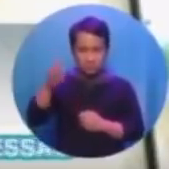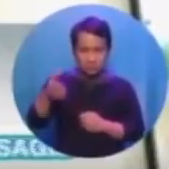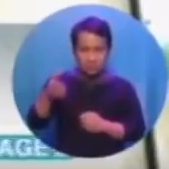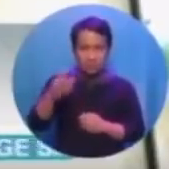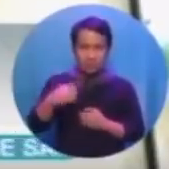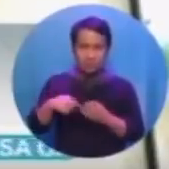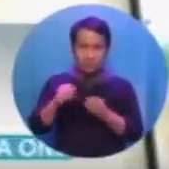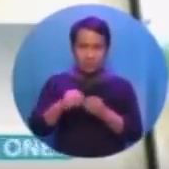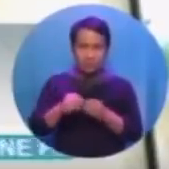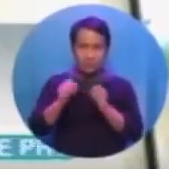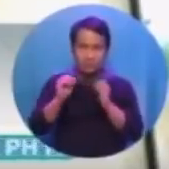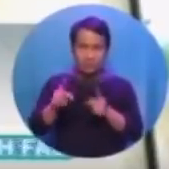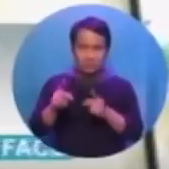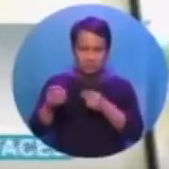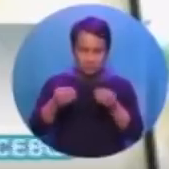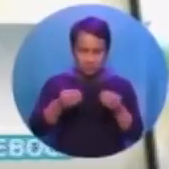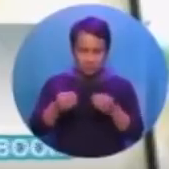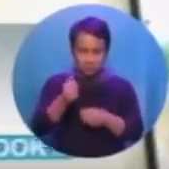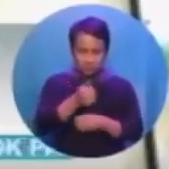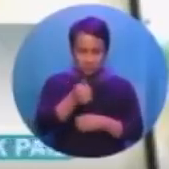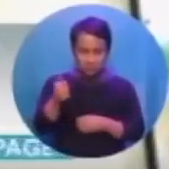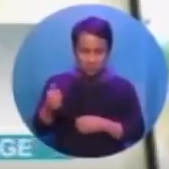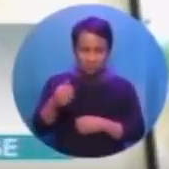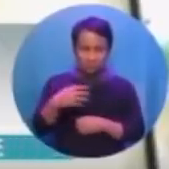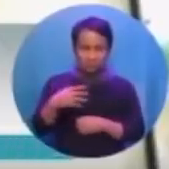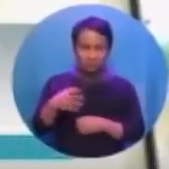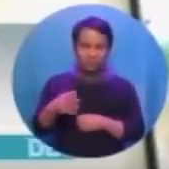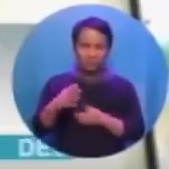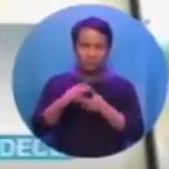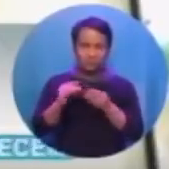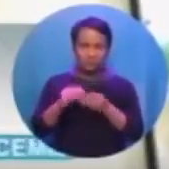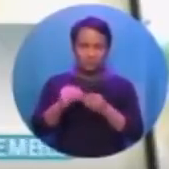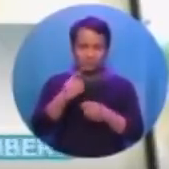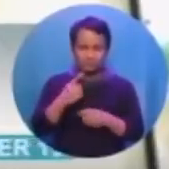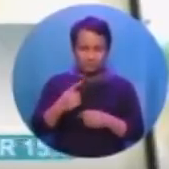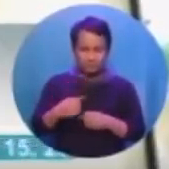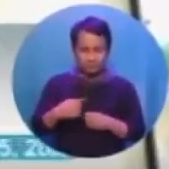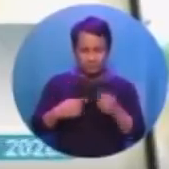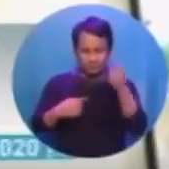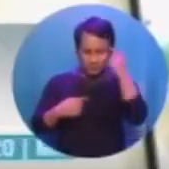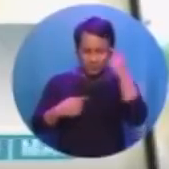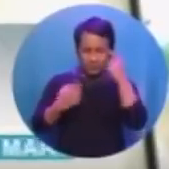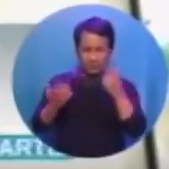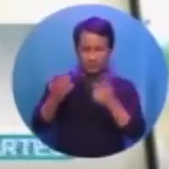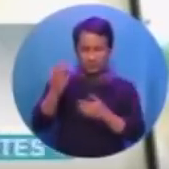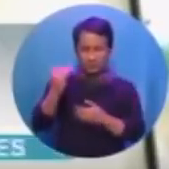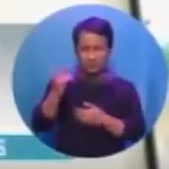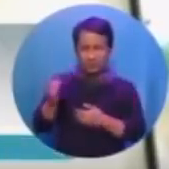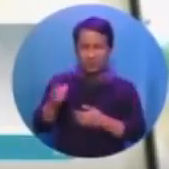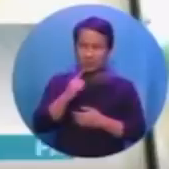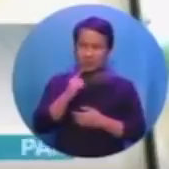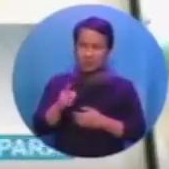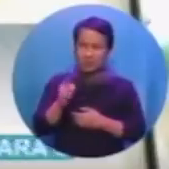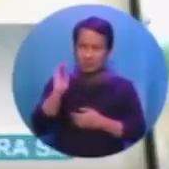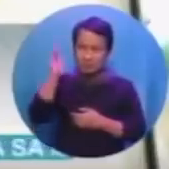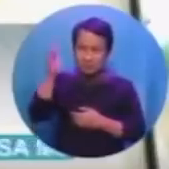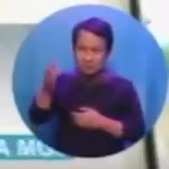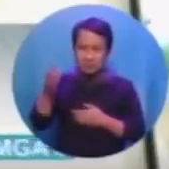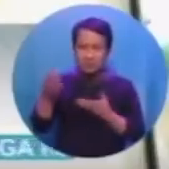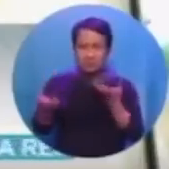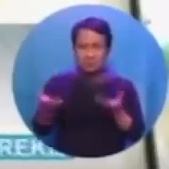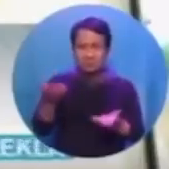future, magka-okay kayo talaga, ganun. So, para po sa amin na, bakit kailangan pa sabihin na in the